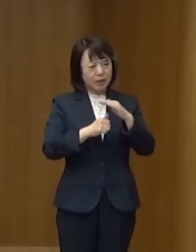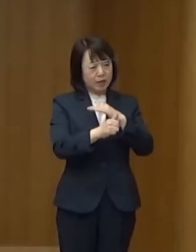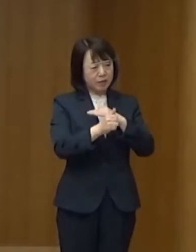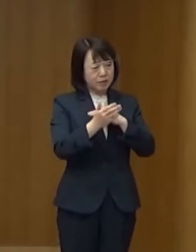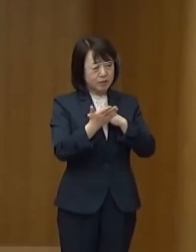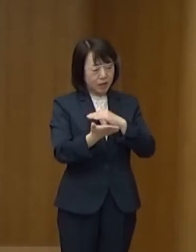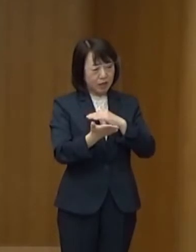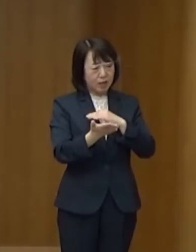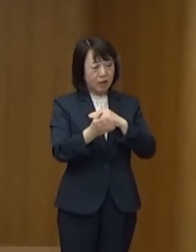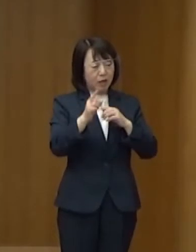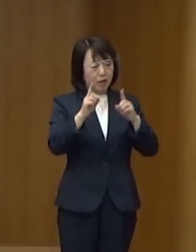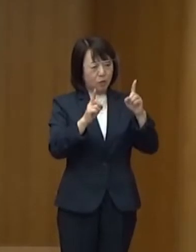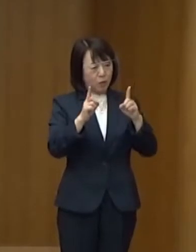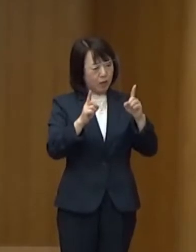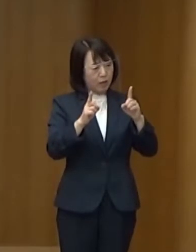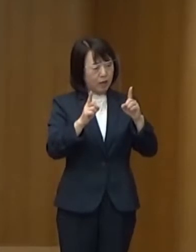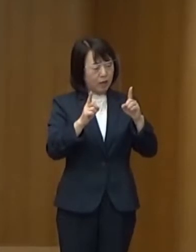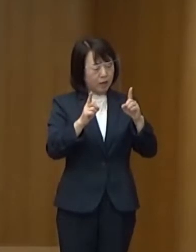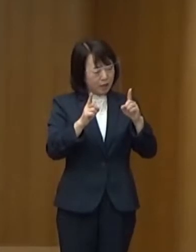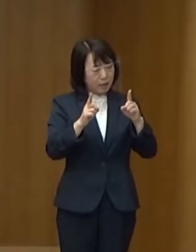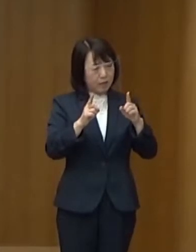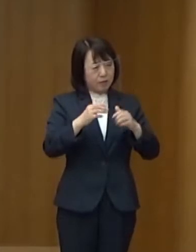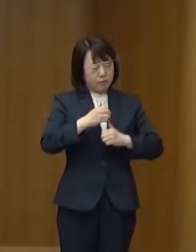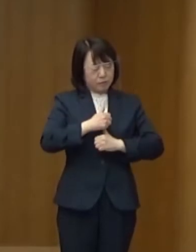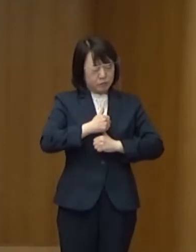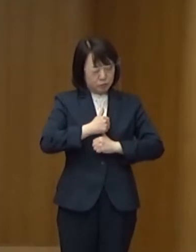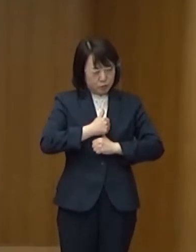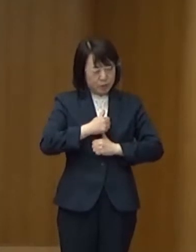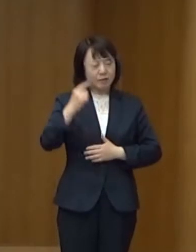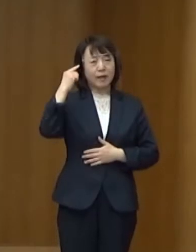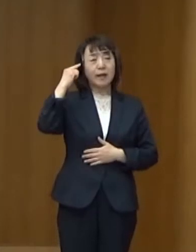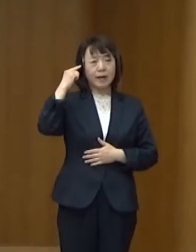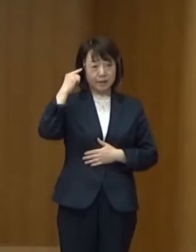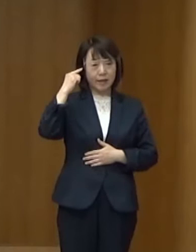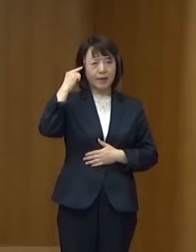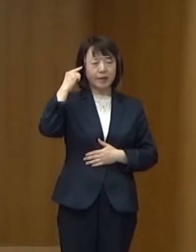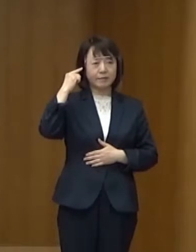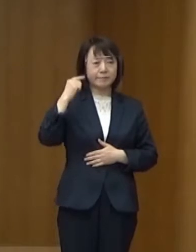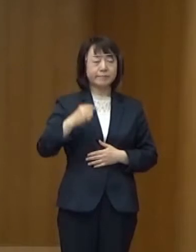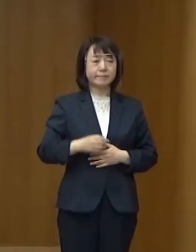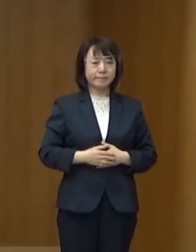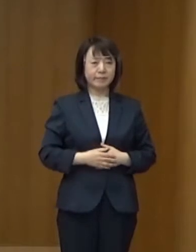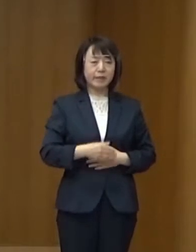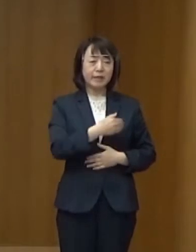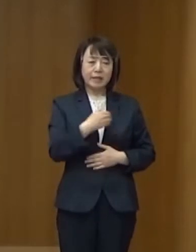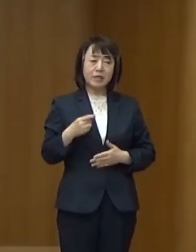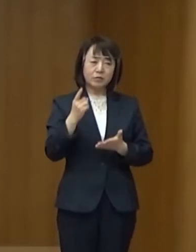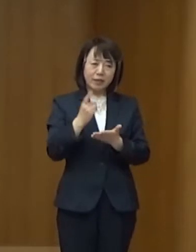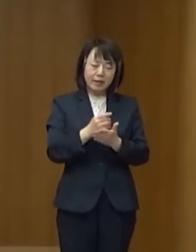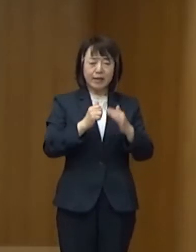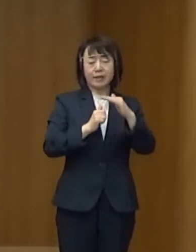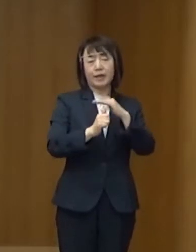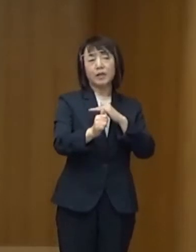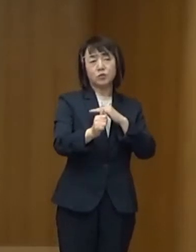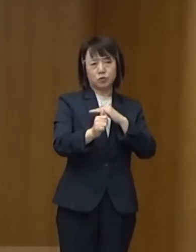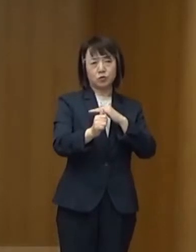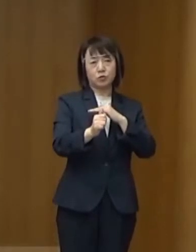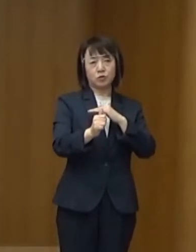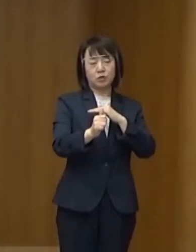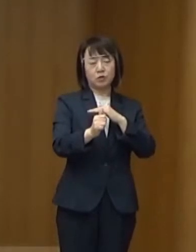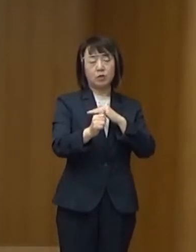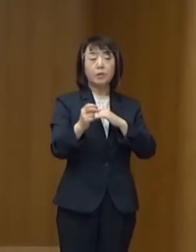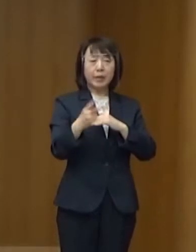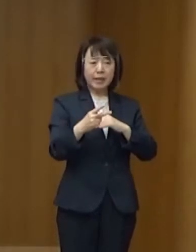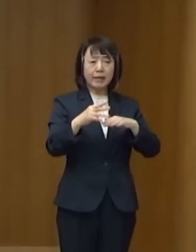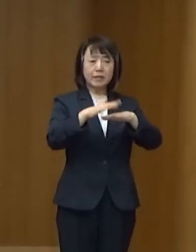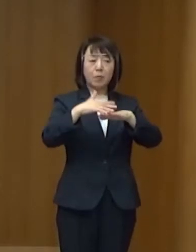て慎重の上にも慎重にご検討いただきまして、できる限り外出、そして札幌